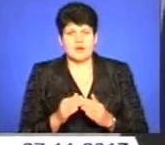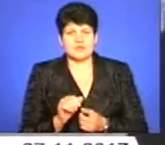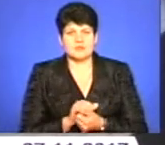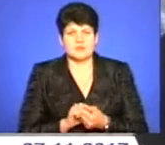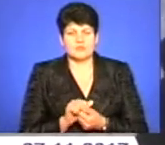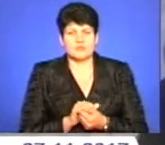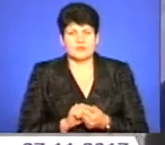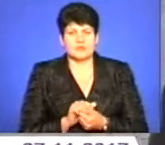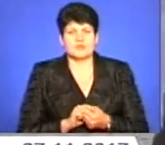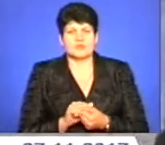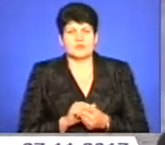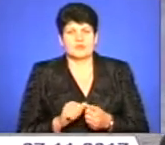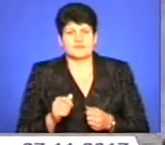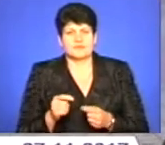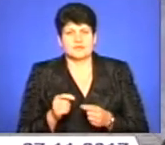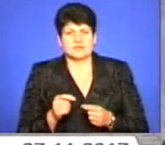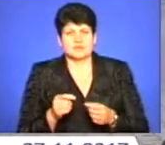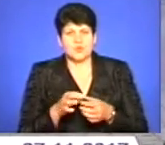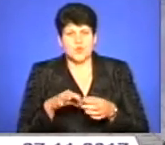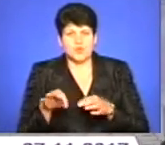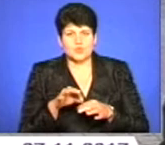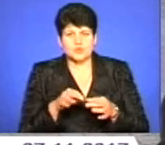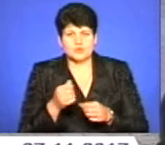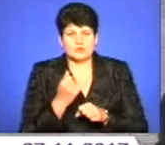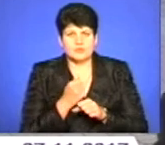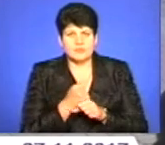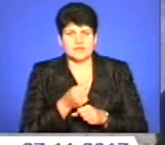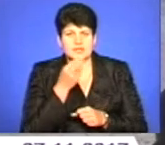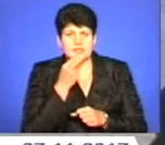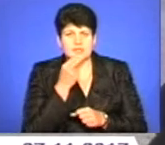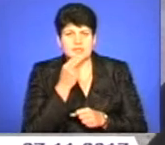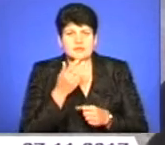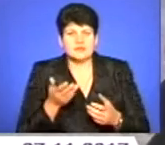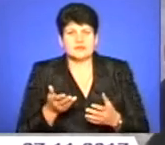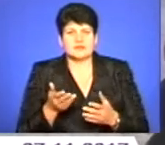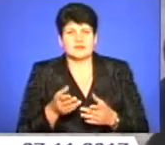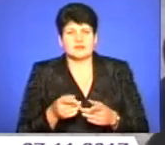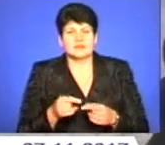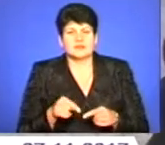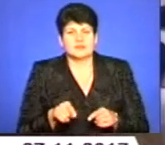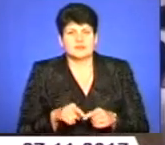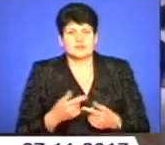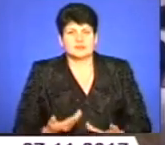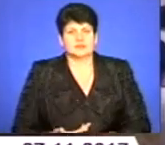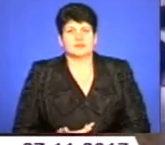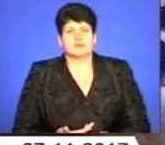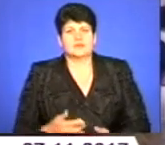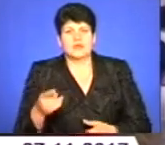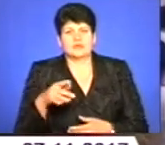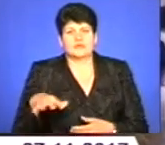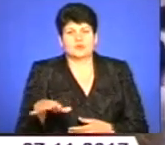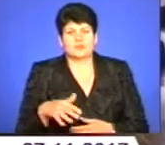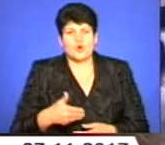собі теплани, чистих очачків робили, і їли, і так там виживали. На